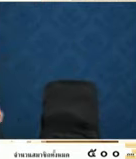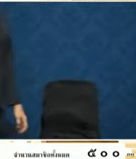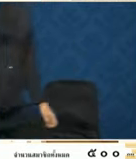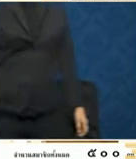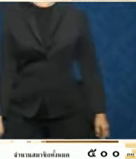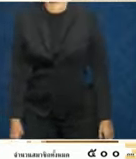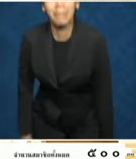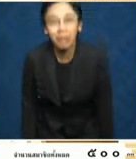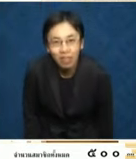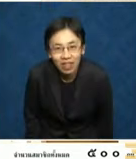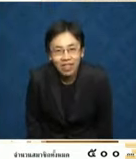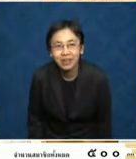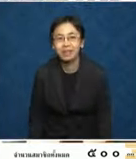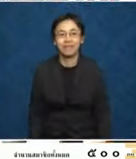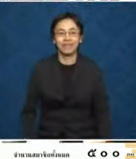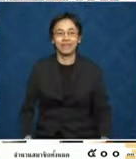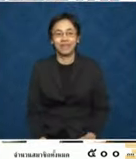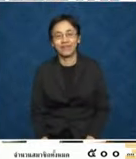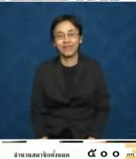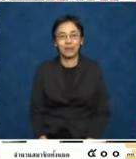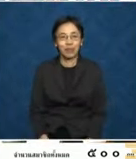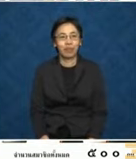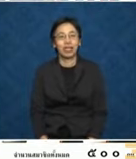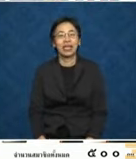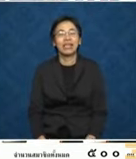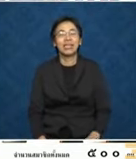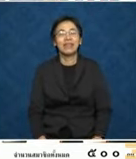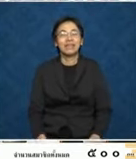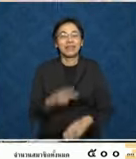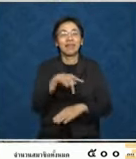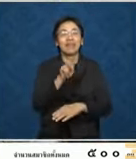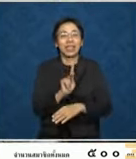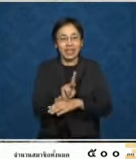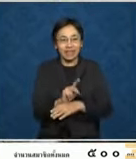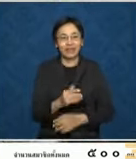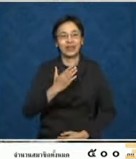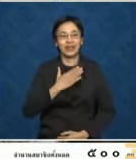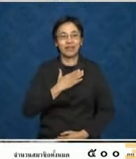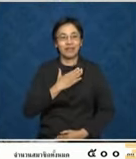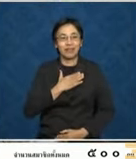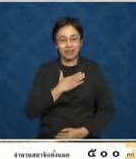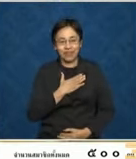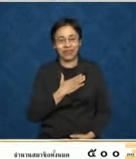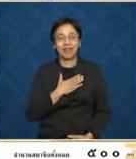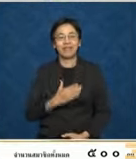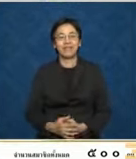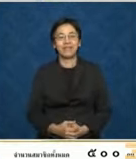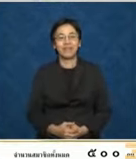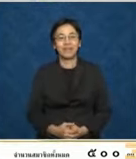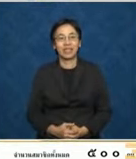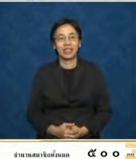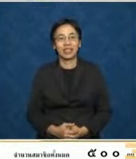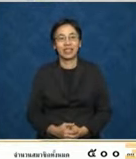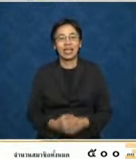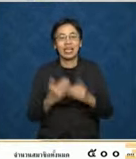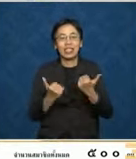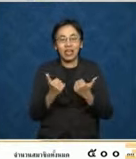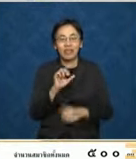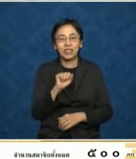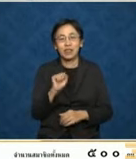ครับกับเรียนท่านประธานสภาผู้แทนราษฎรที่เคารพครับกับผมนายอัครเดชวงศ์พิทักษ์โรจน์สมาชิกสภาผู้แทนราษฎรจังหวัดราช